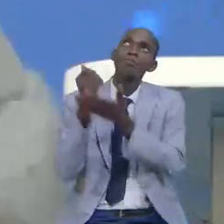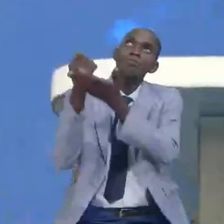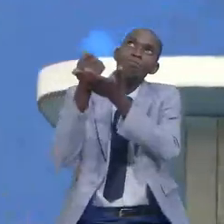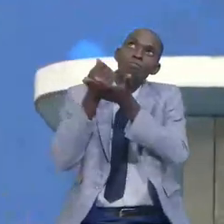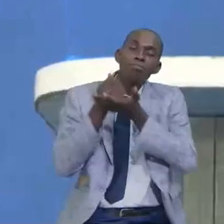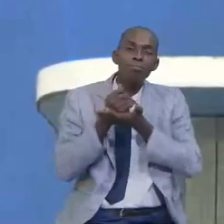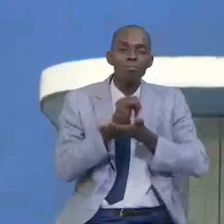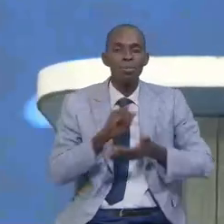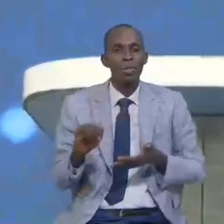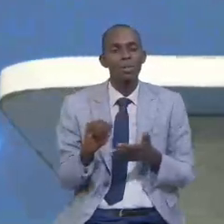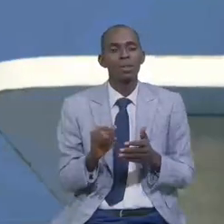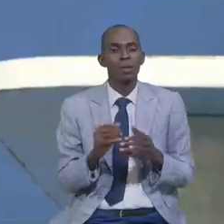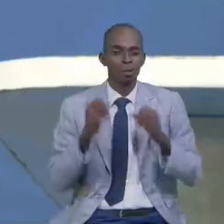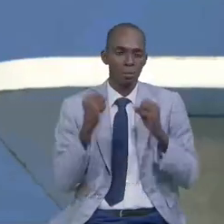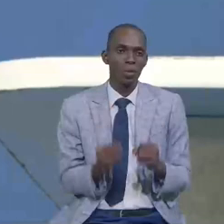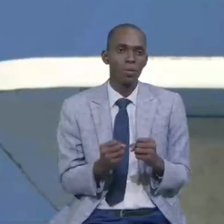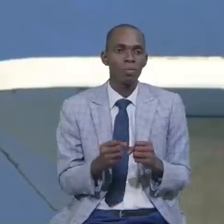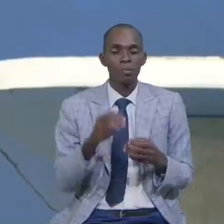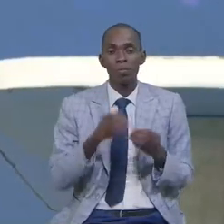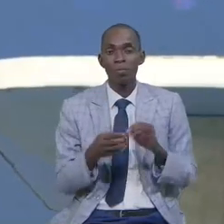l'agence de médiation,